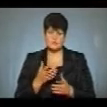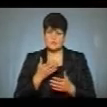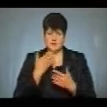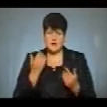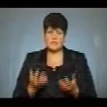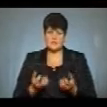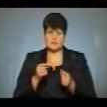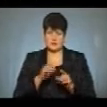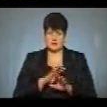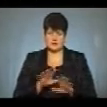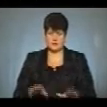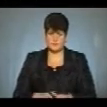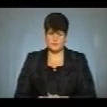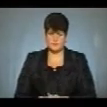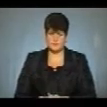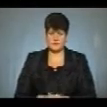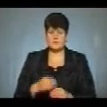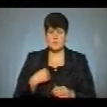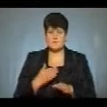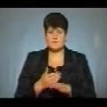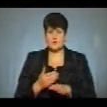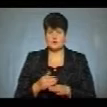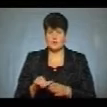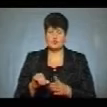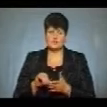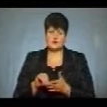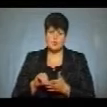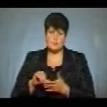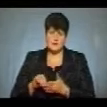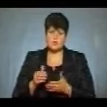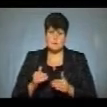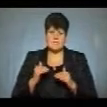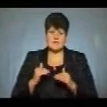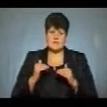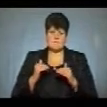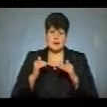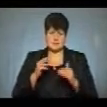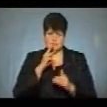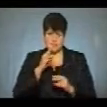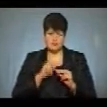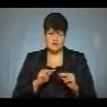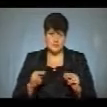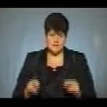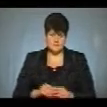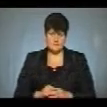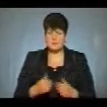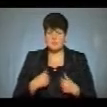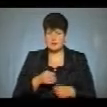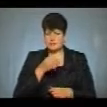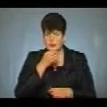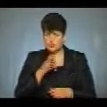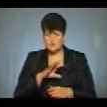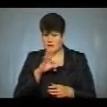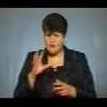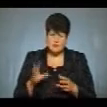підтримувати їх не буде. Ми послідовно виступали і виступаємо за те, щоб піднімати заробітні плати вчителям. Мені не подобається, в